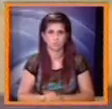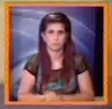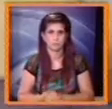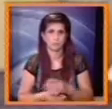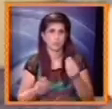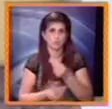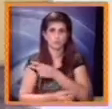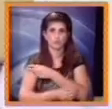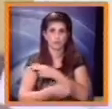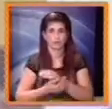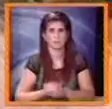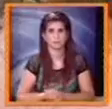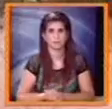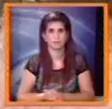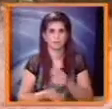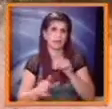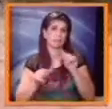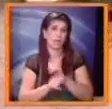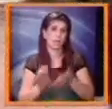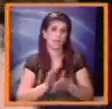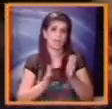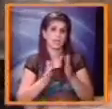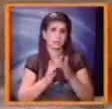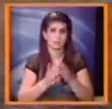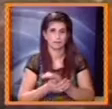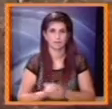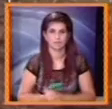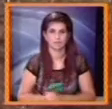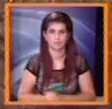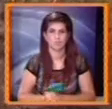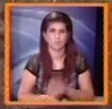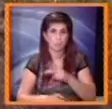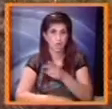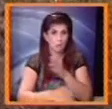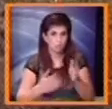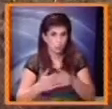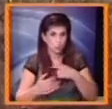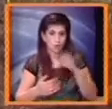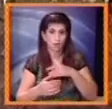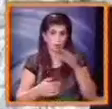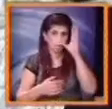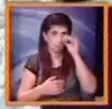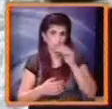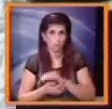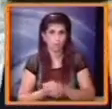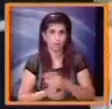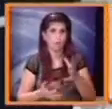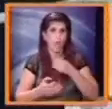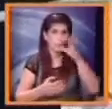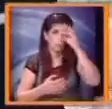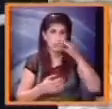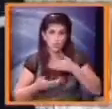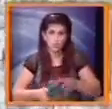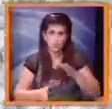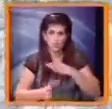מישהו מהמשטרה. כאילו נכנסנו בטעות. בפרות גם הרביצו לאשתך? גם לאשתי וגם לבת. שילקחו את הבן שלי